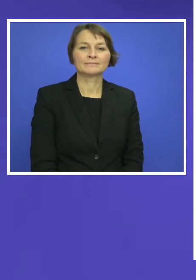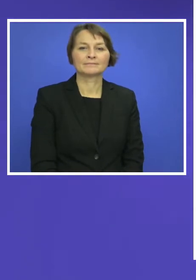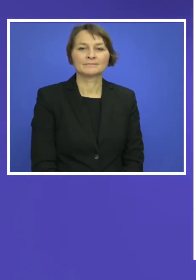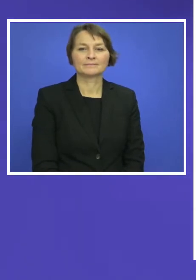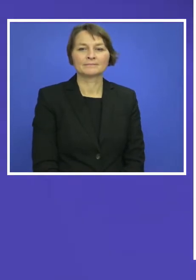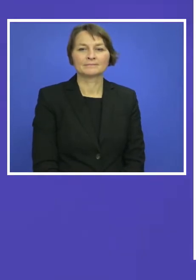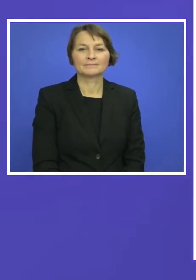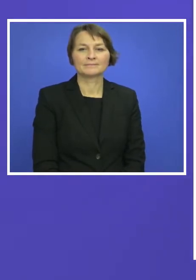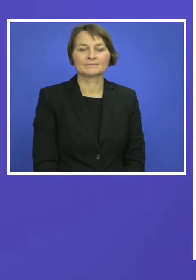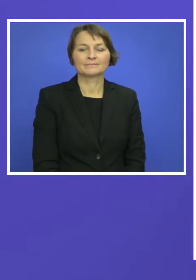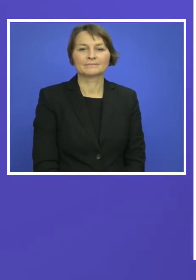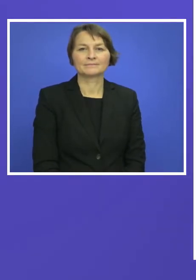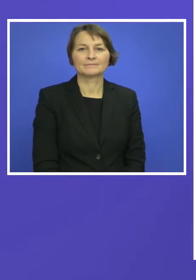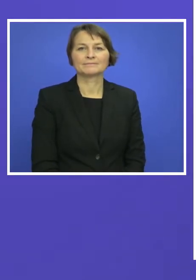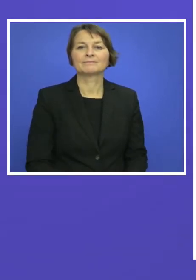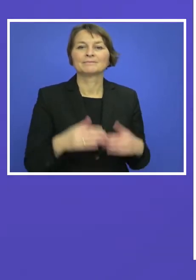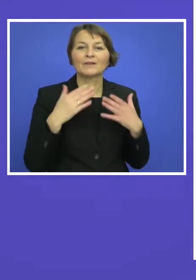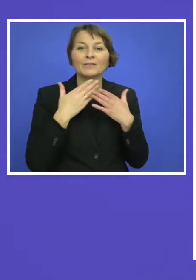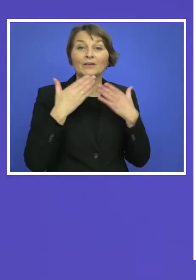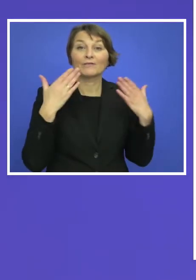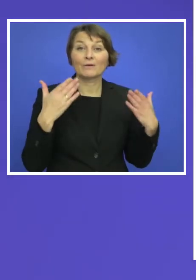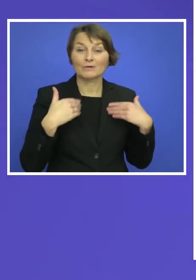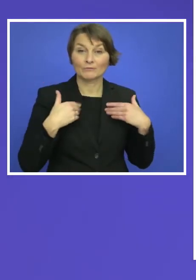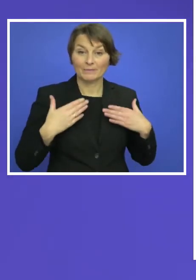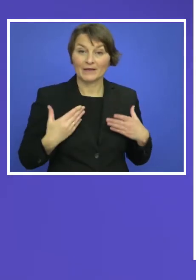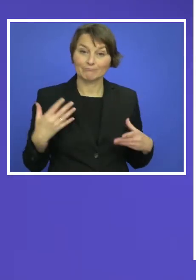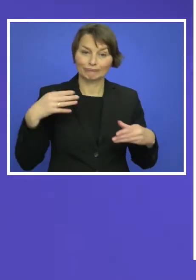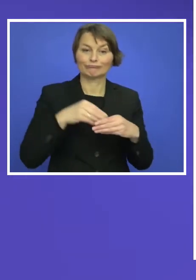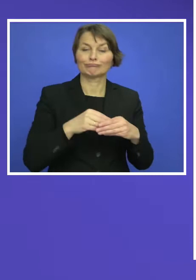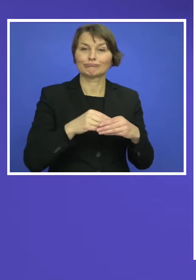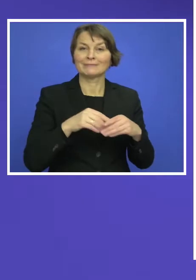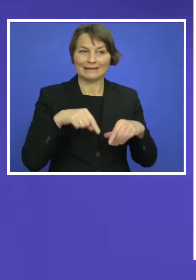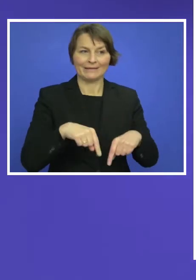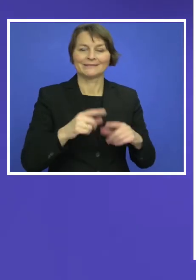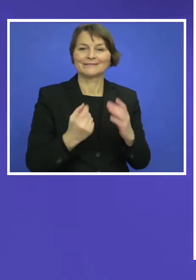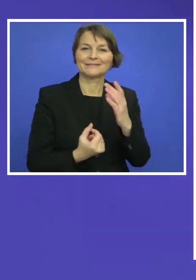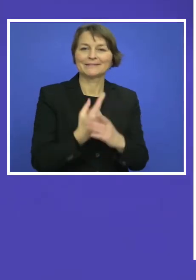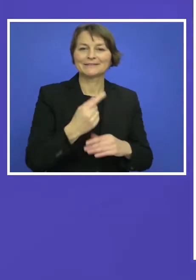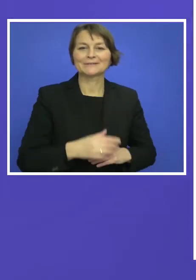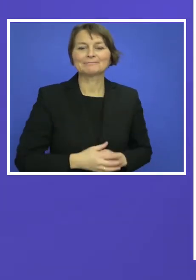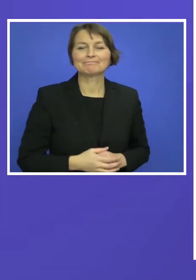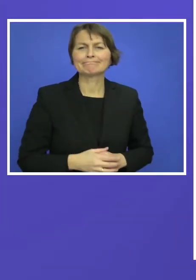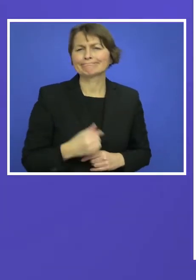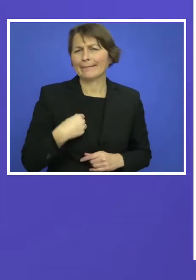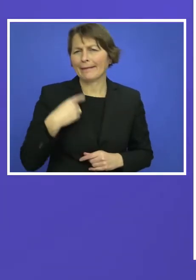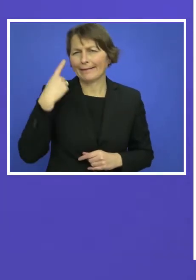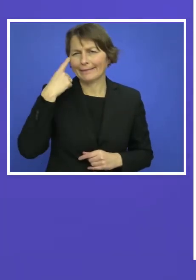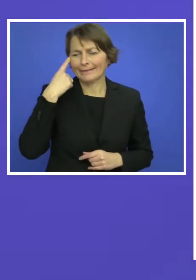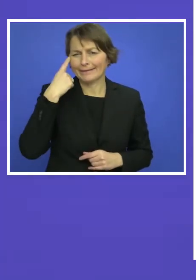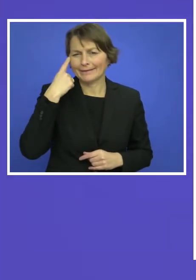ان في ثراء فكري، ان كل انسان عنده افكار يعني بتكمل دايما الصوره مع افكار